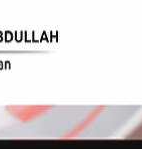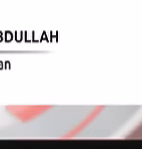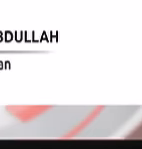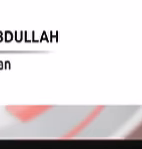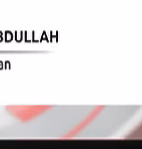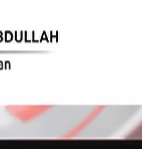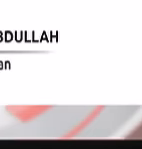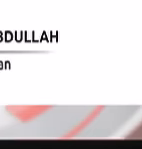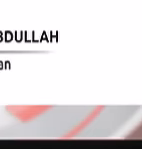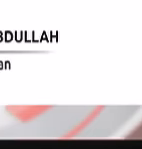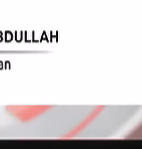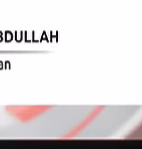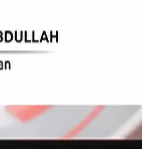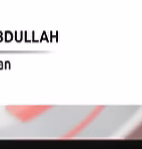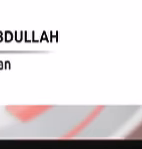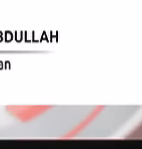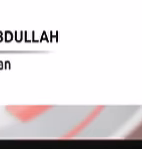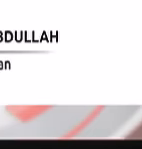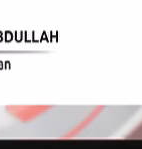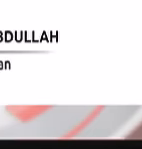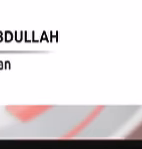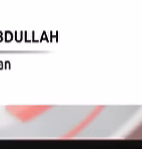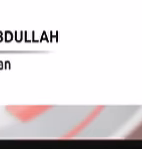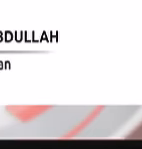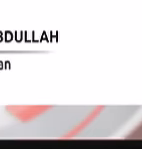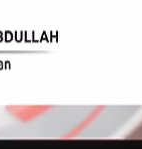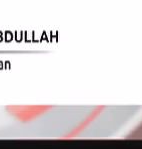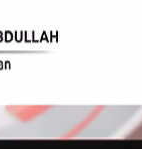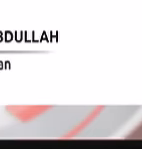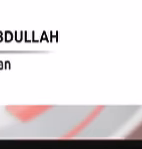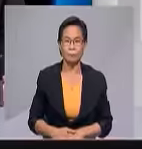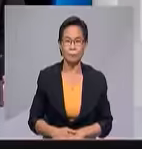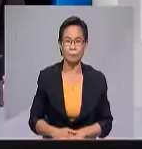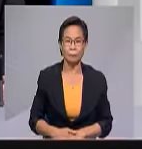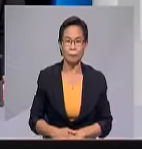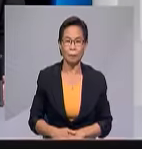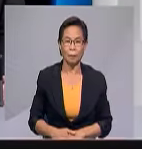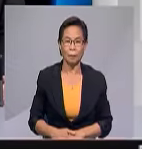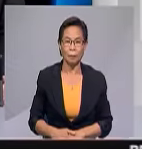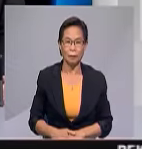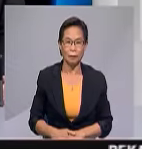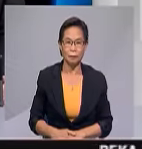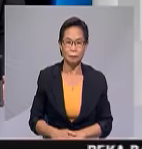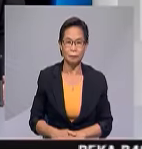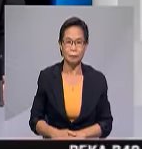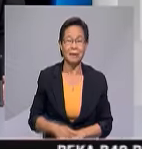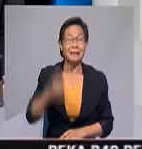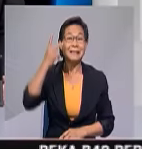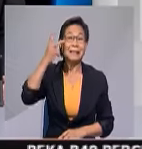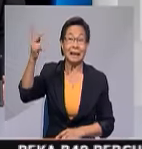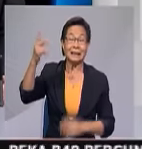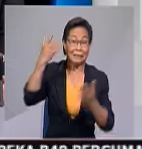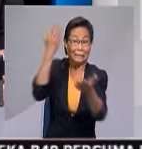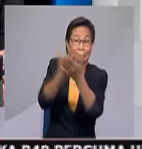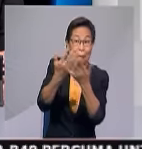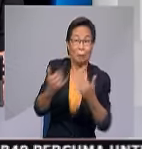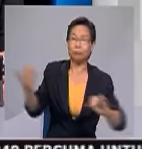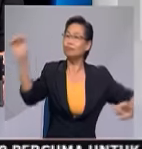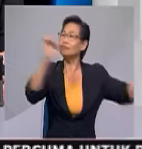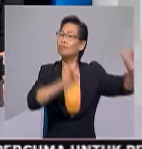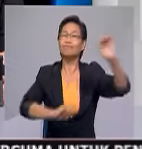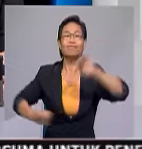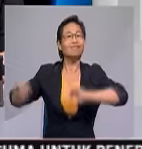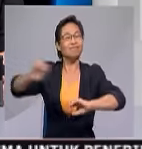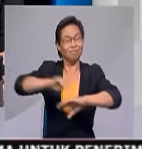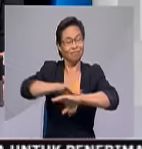kematian. Saudara, Kelantan setakat ini bebas